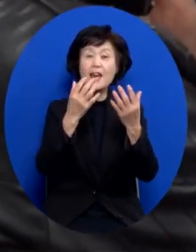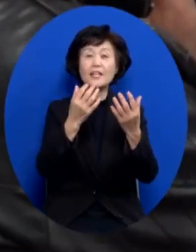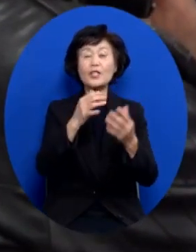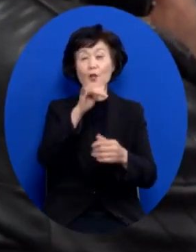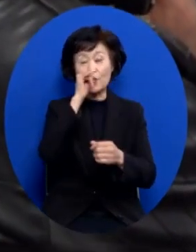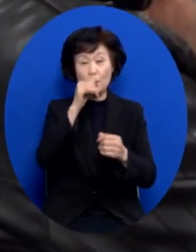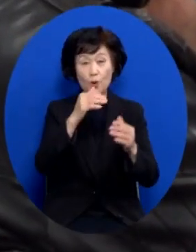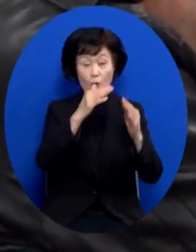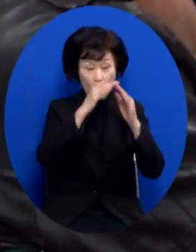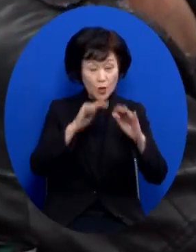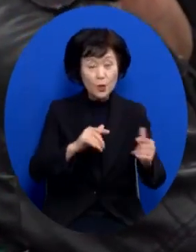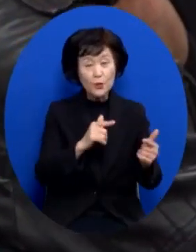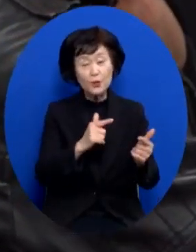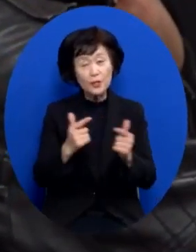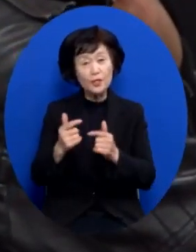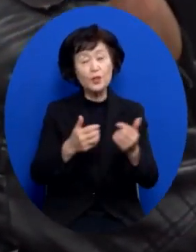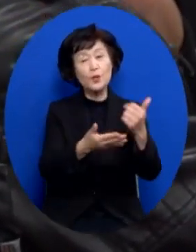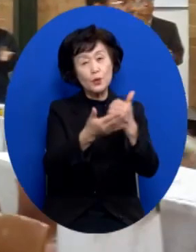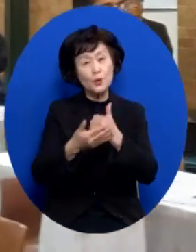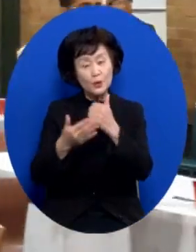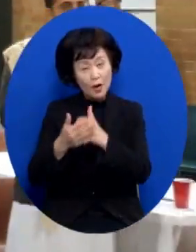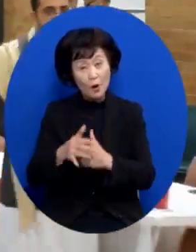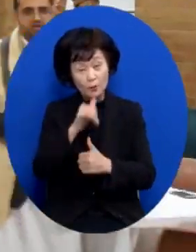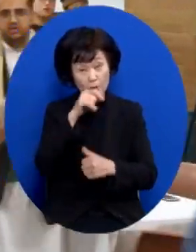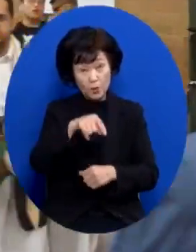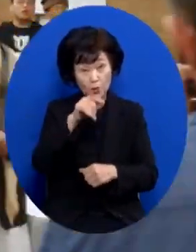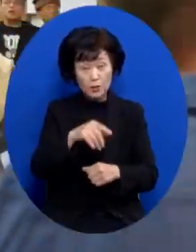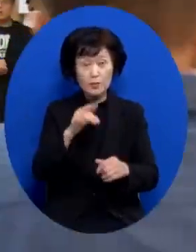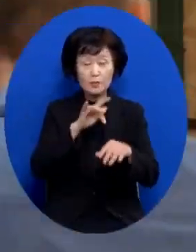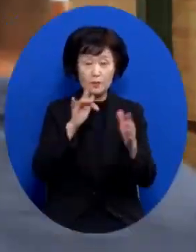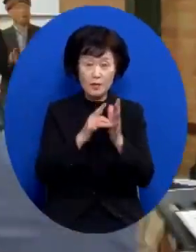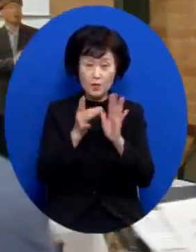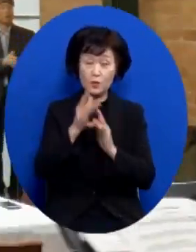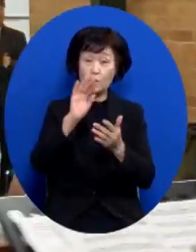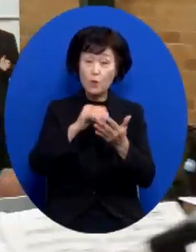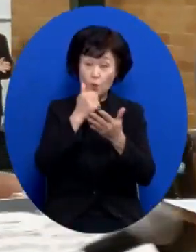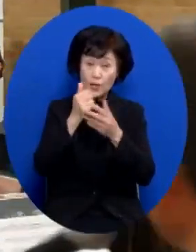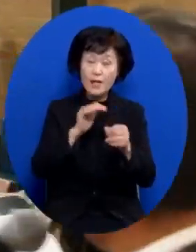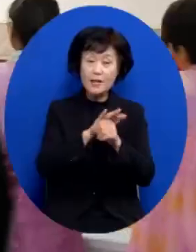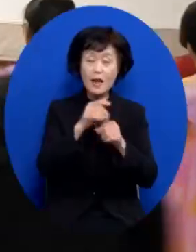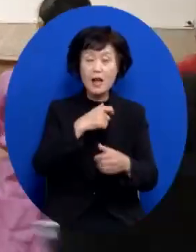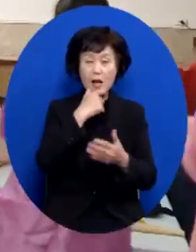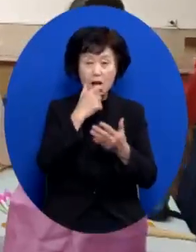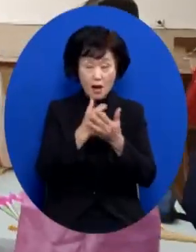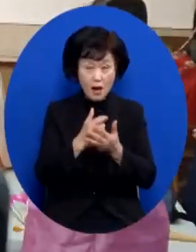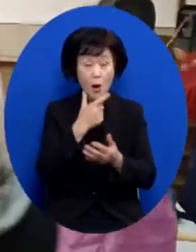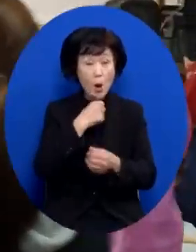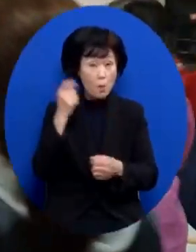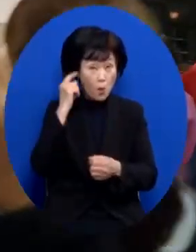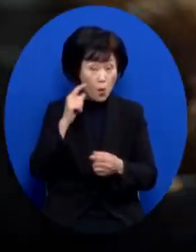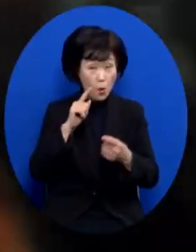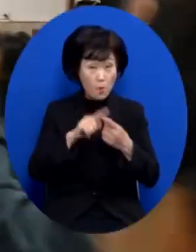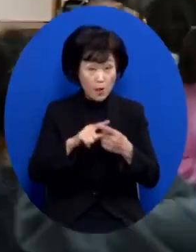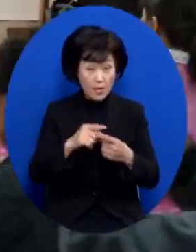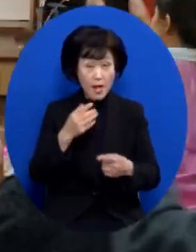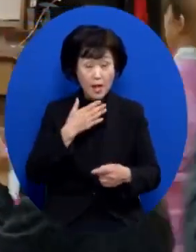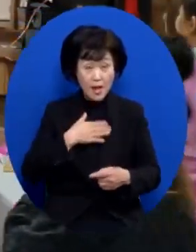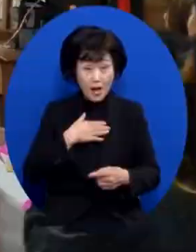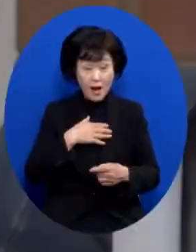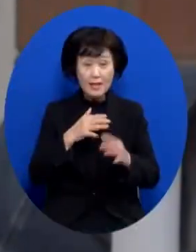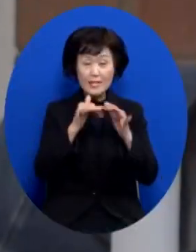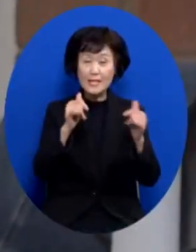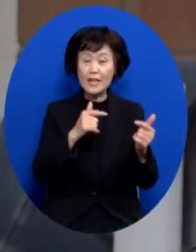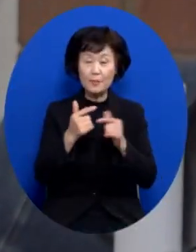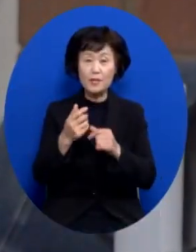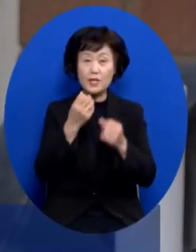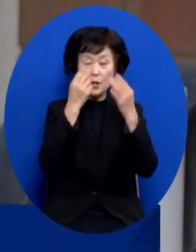했습니다. 이곳에서 예수 그리스도의 사랑과 복음의 감격을 맛본 성도들은 새로운 비전을 꿈꾸고 있습니다.